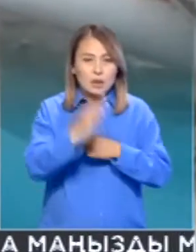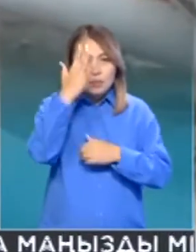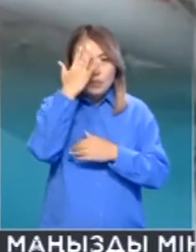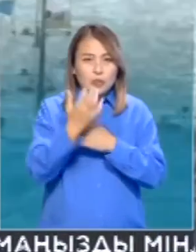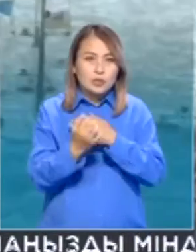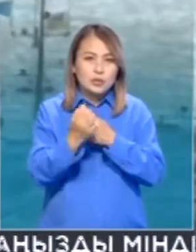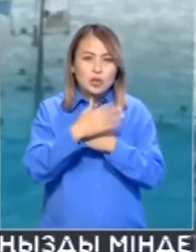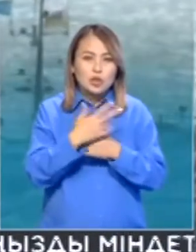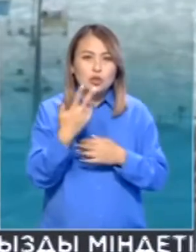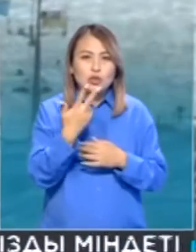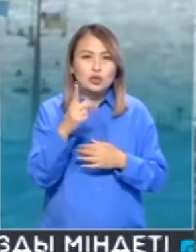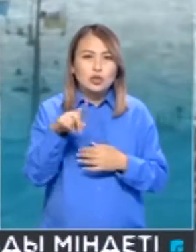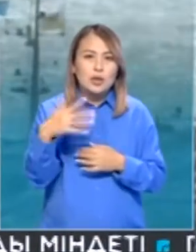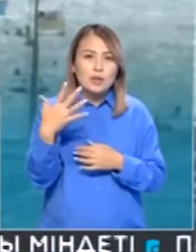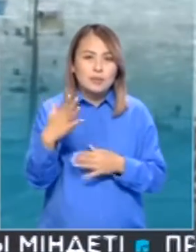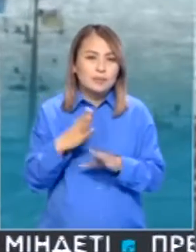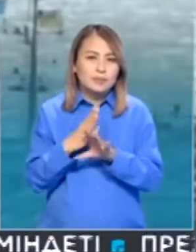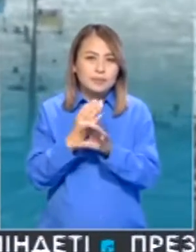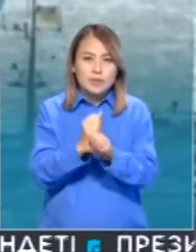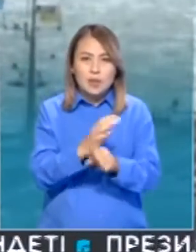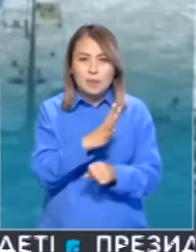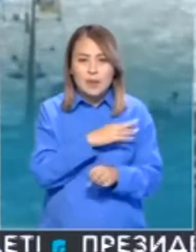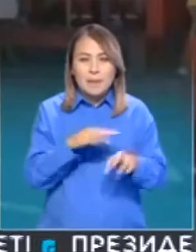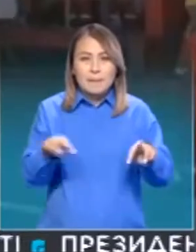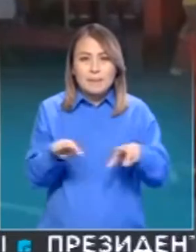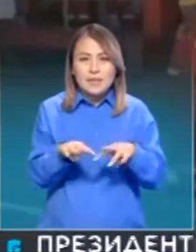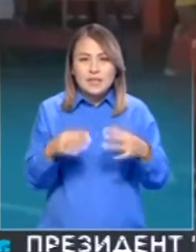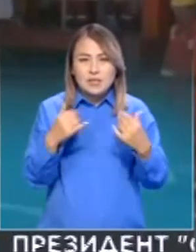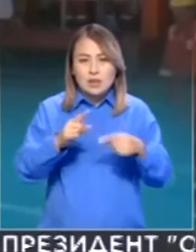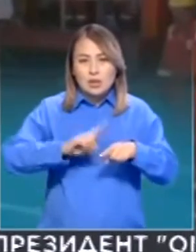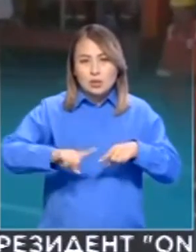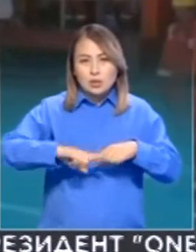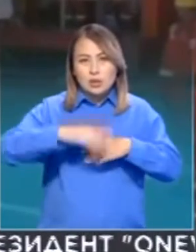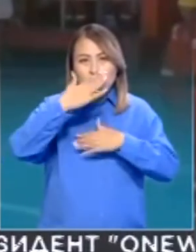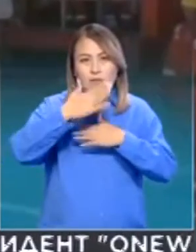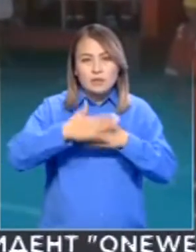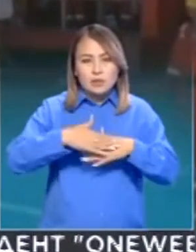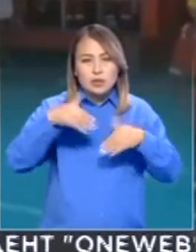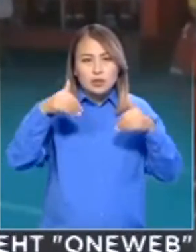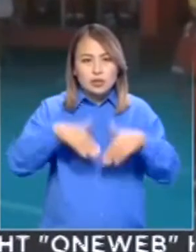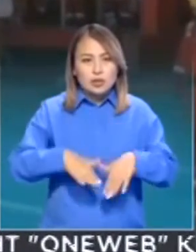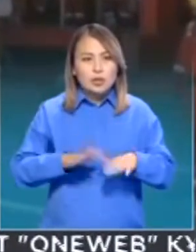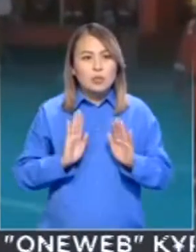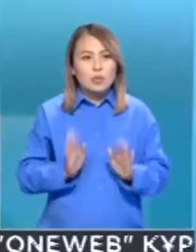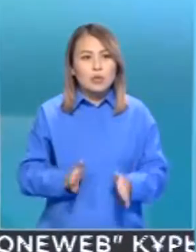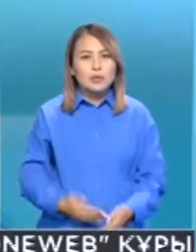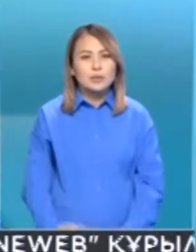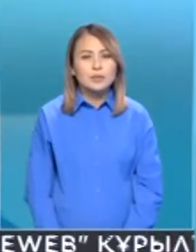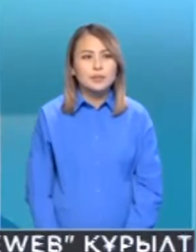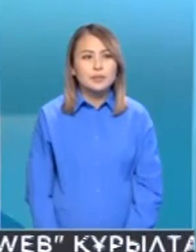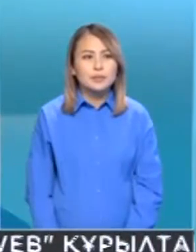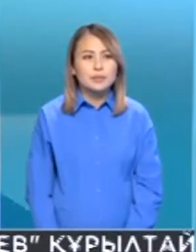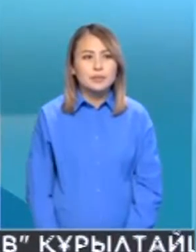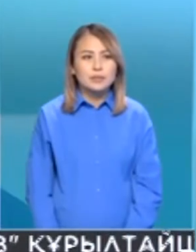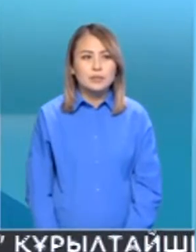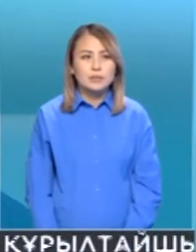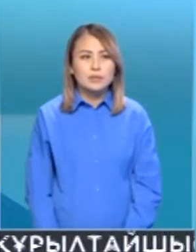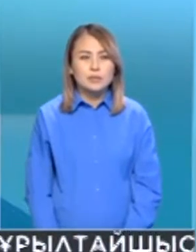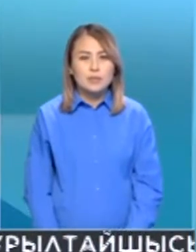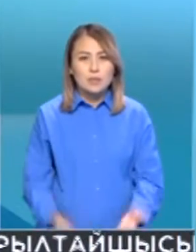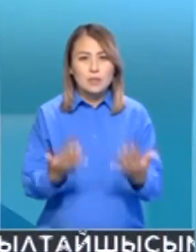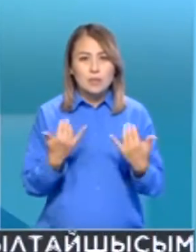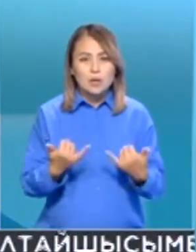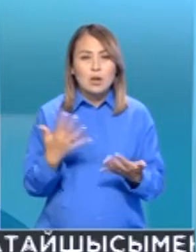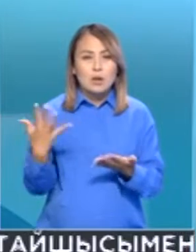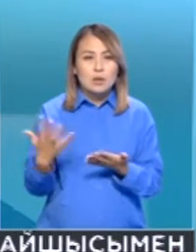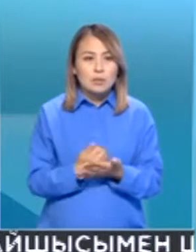өндірісі 3,5 есеге азайып кетті. Министр осы мәселе жақын арада оңтайлы шешілетінін жеткізді. Және Катаганның мәселелерін бәрін